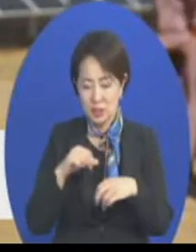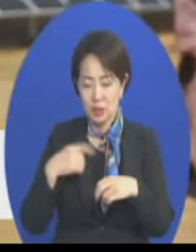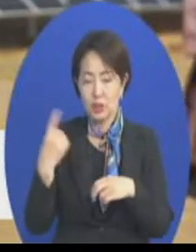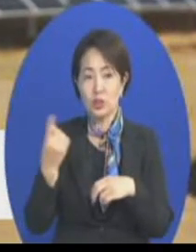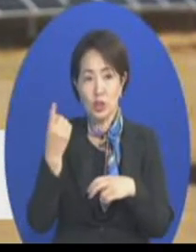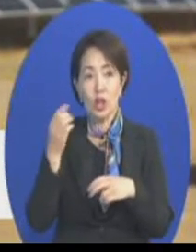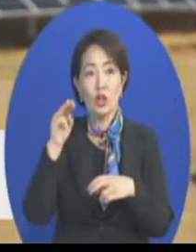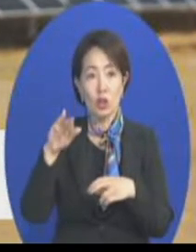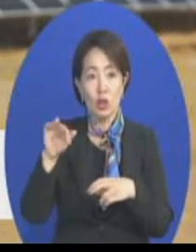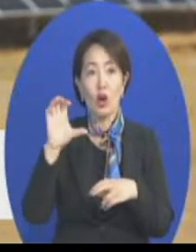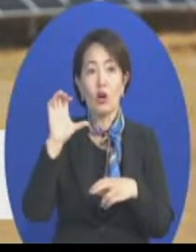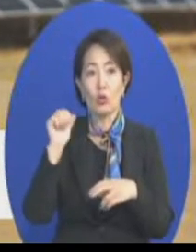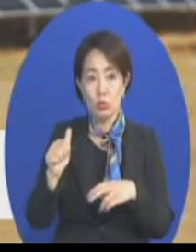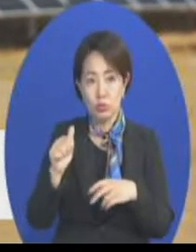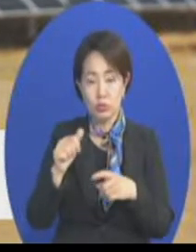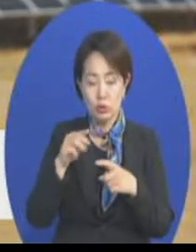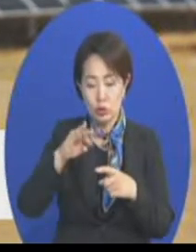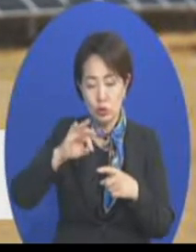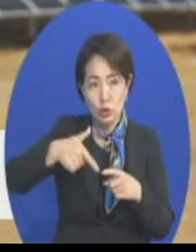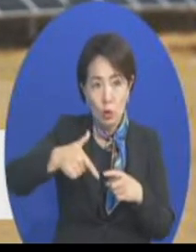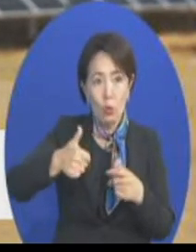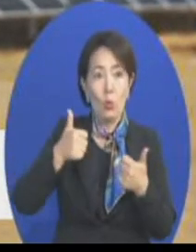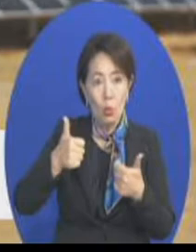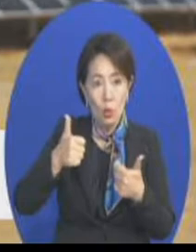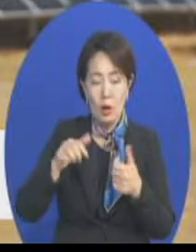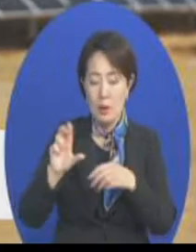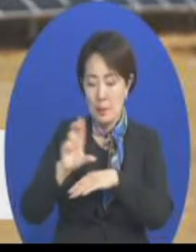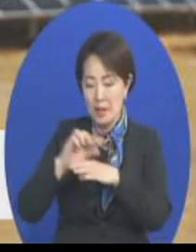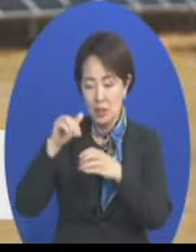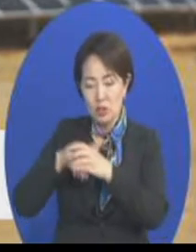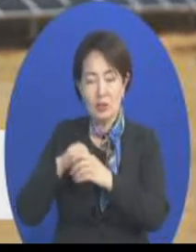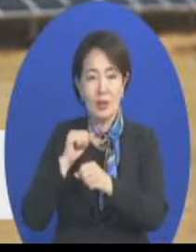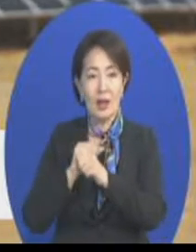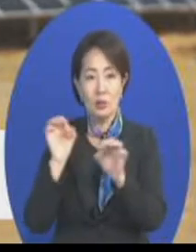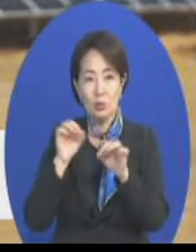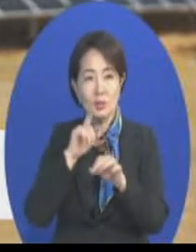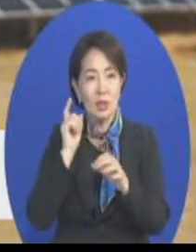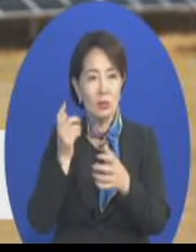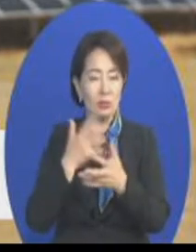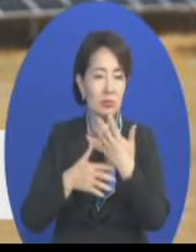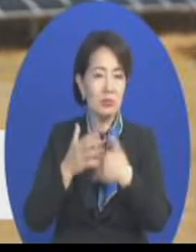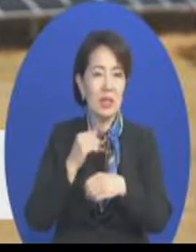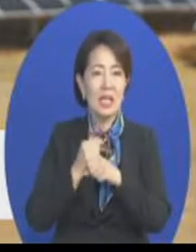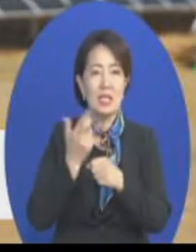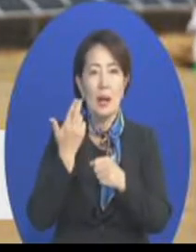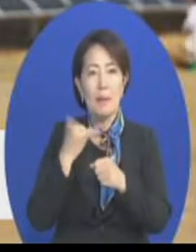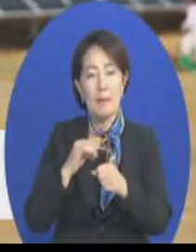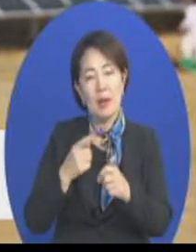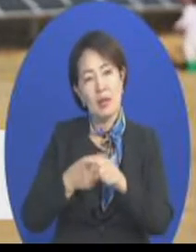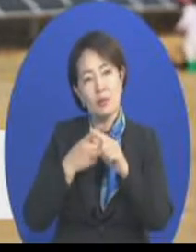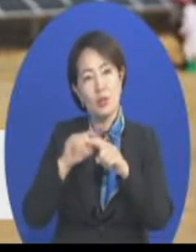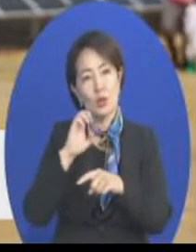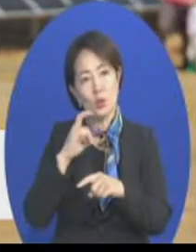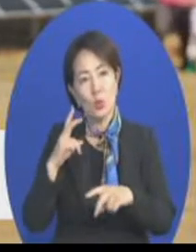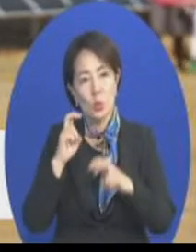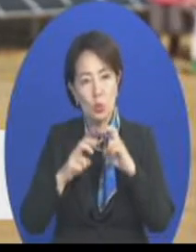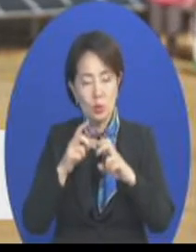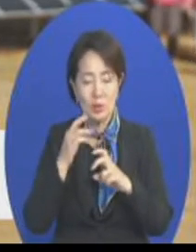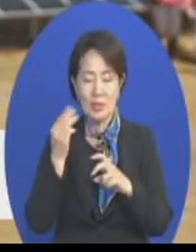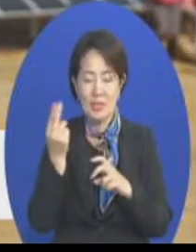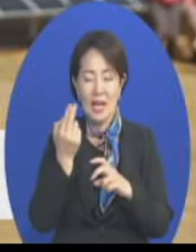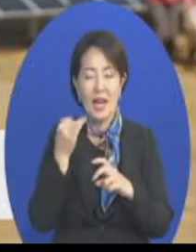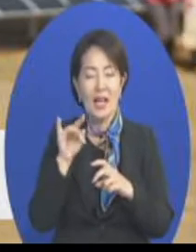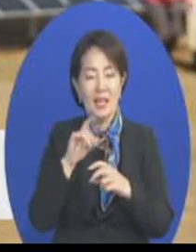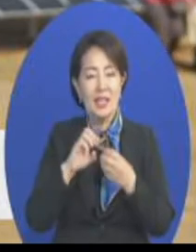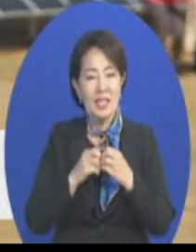эрчим хүчтэй болж байгаа. Хоёрдугаар баг дээрээ суурьшил үүсэж за ингээд баг дээр ажилгүй байгаа залуучууд маань бол ажлын байр бий болох, сүүгээ боловсруулах, цагаан